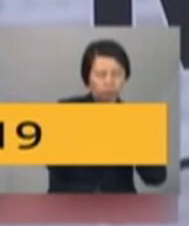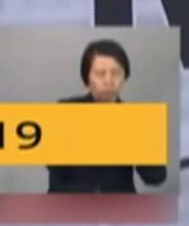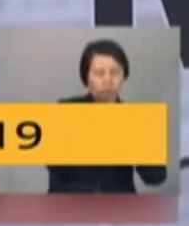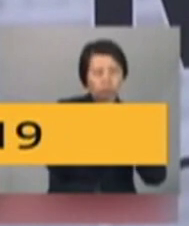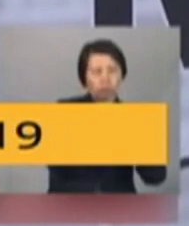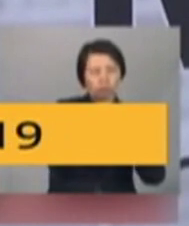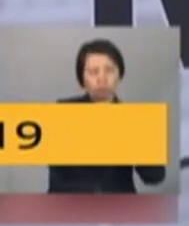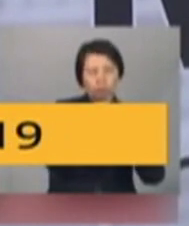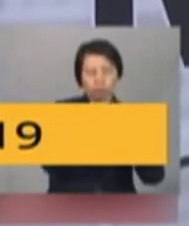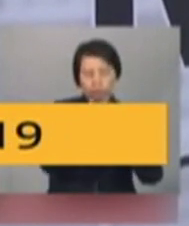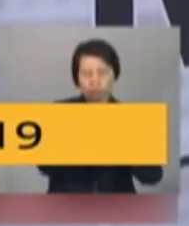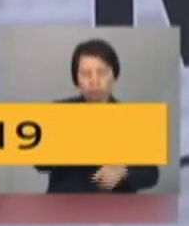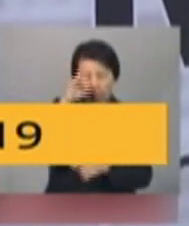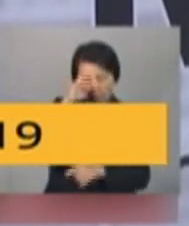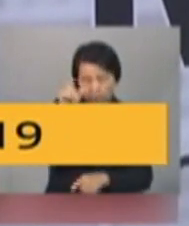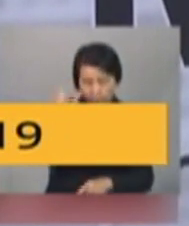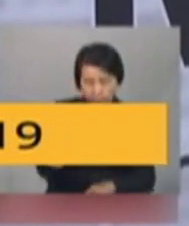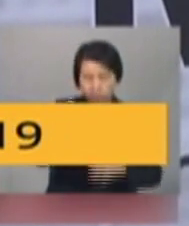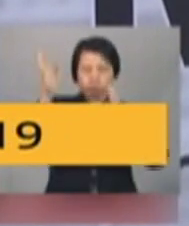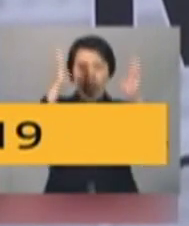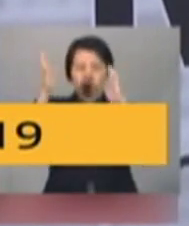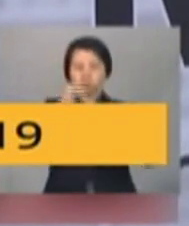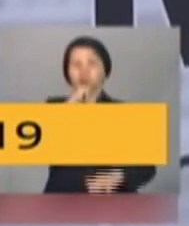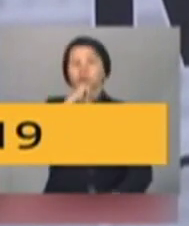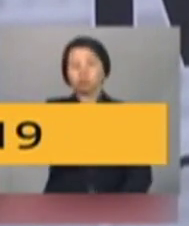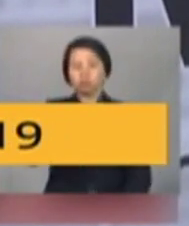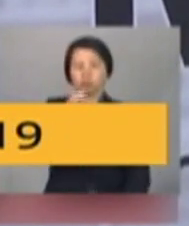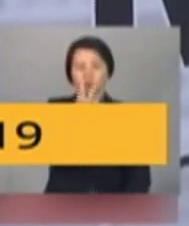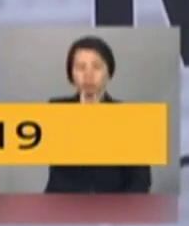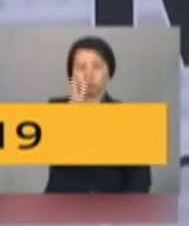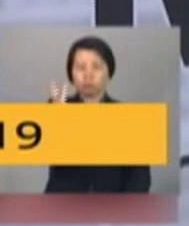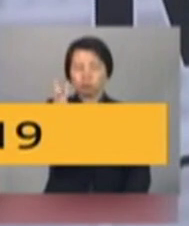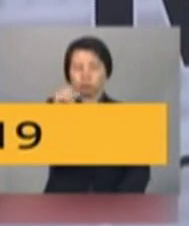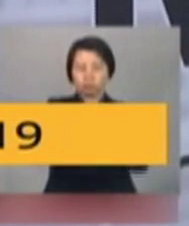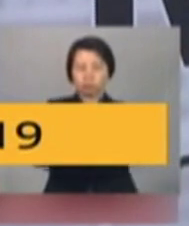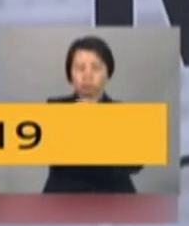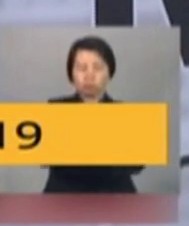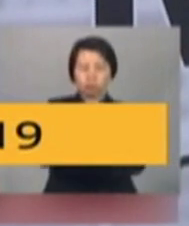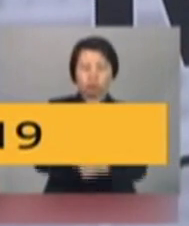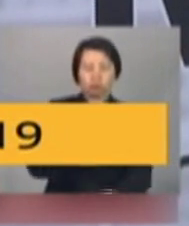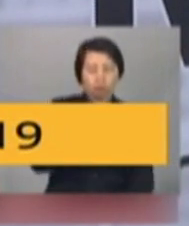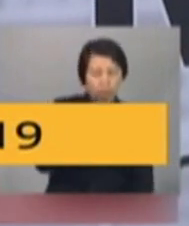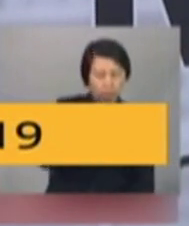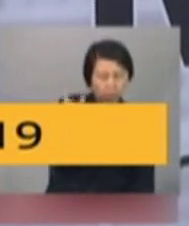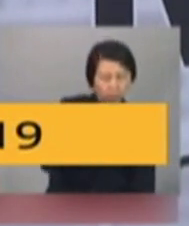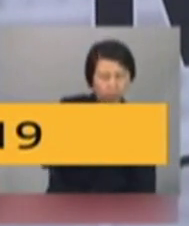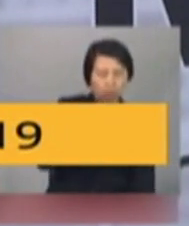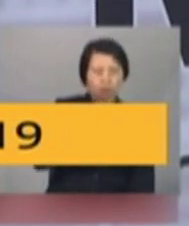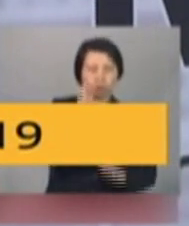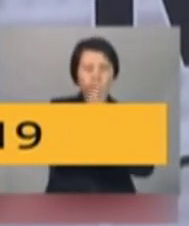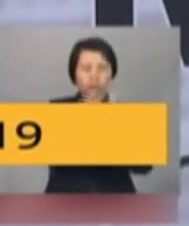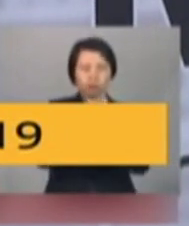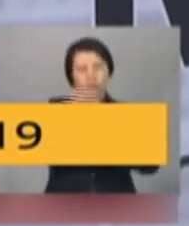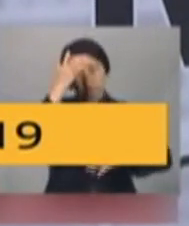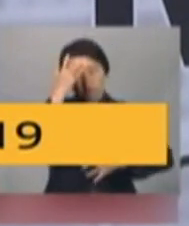1,251. Lelaki warga negara Malaysia berumur 66 tahun. Beliau mempunyai latar belakang